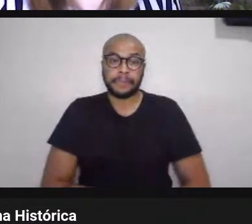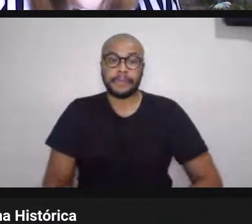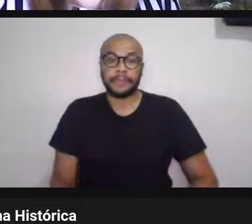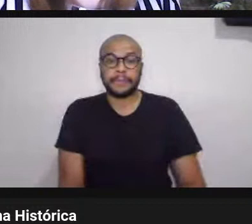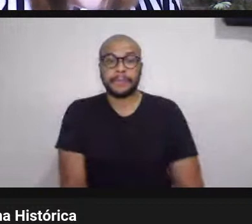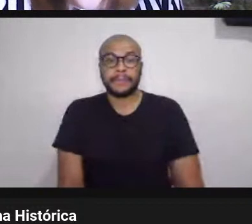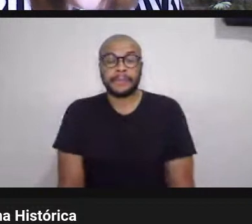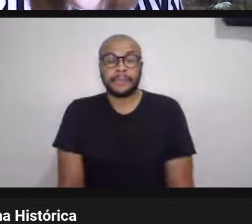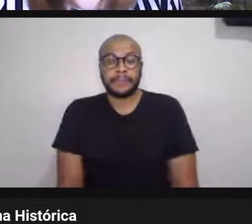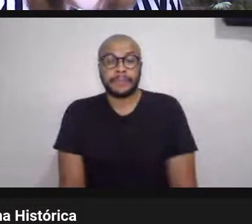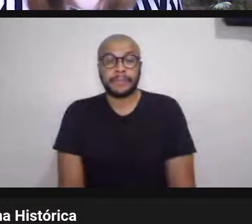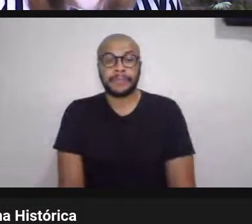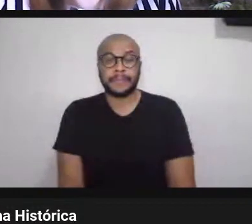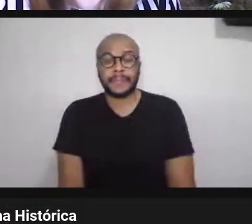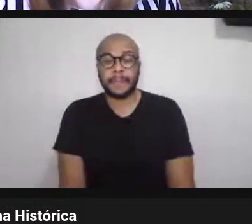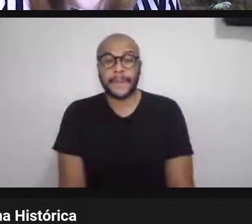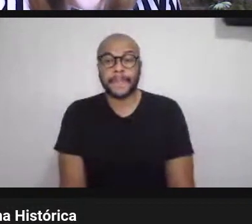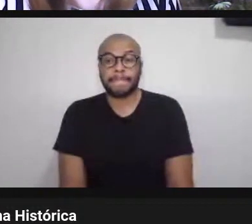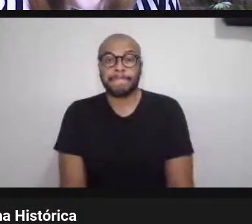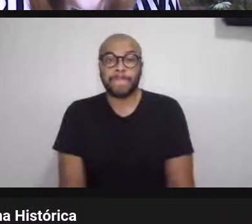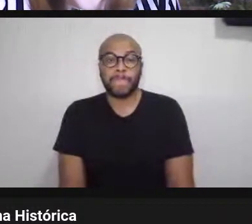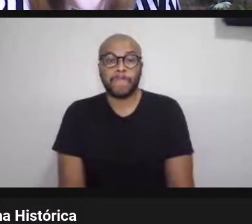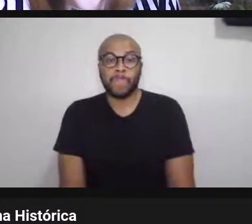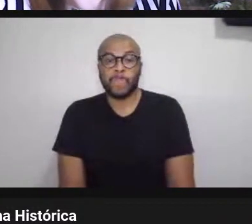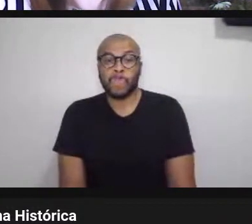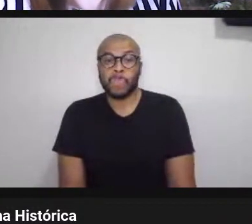te jakby sposób